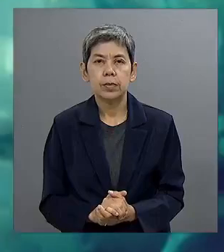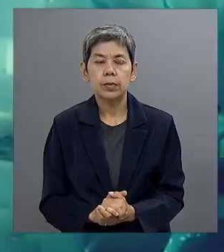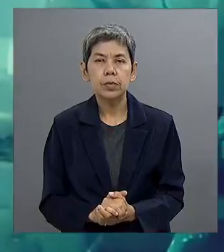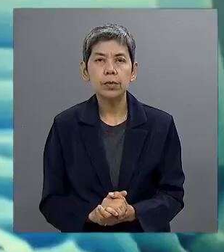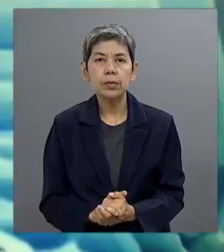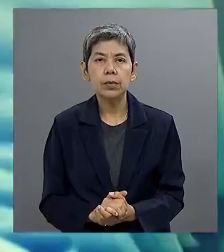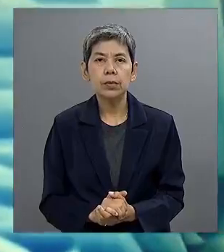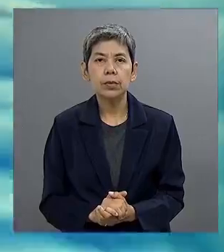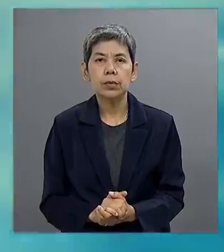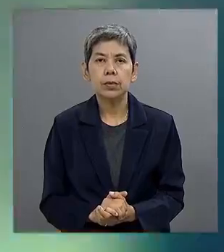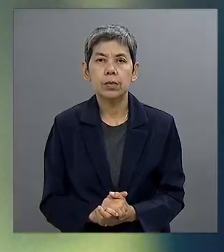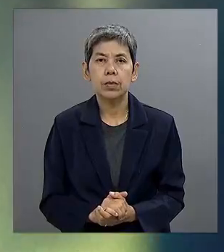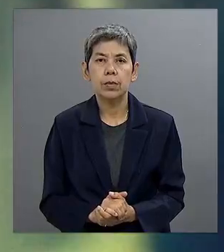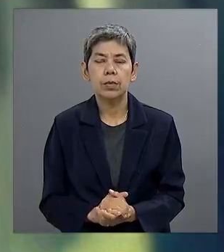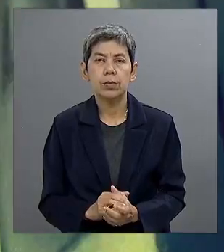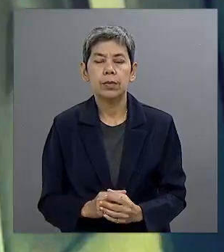ม.ค